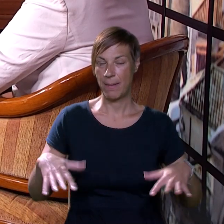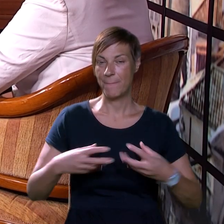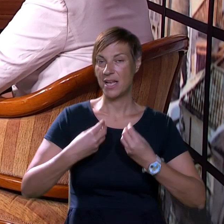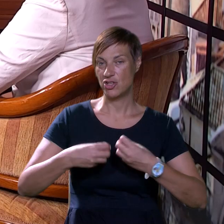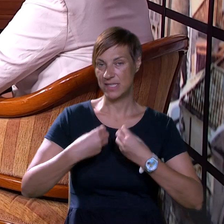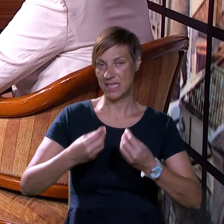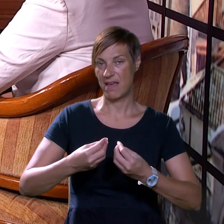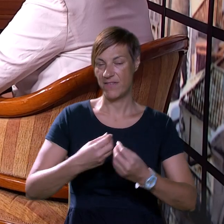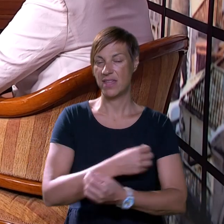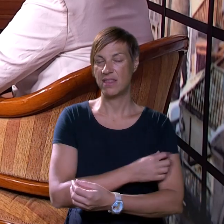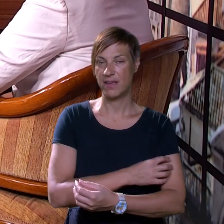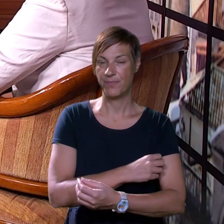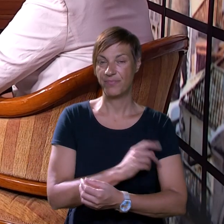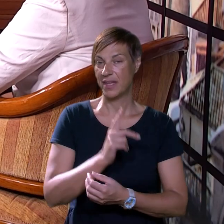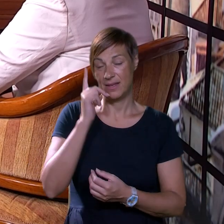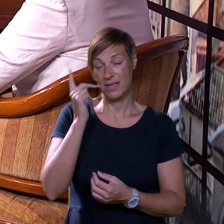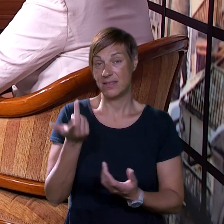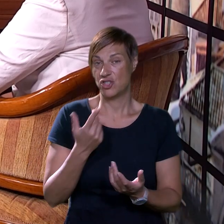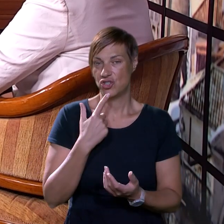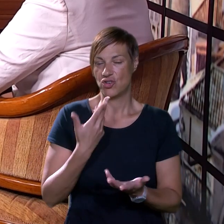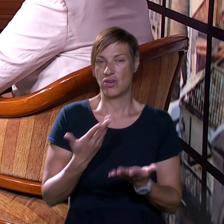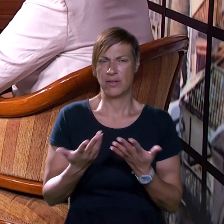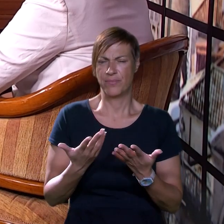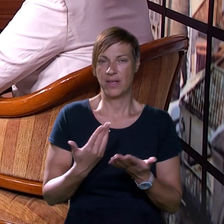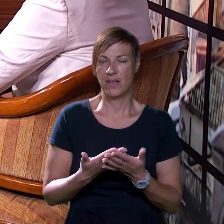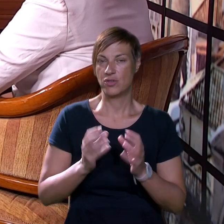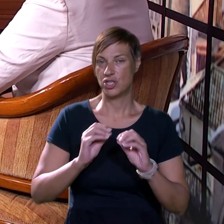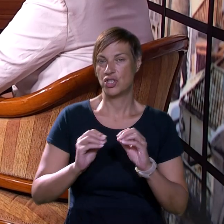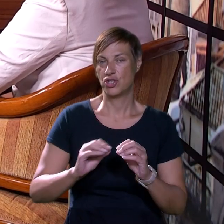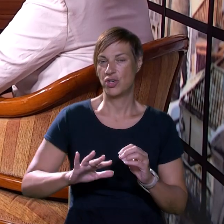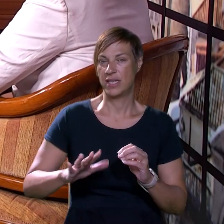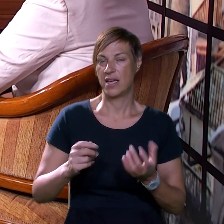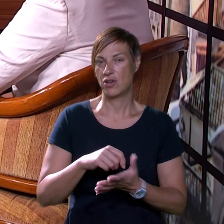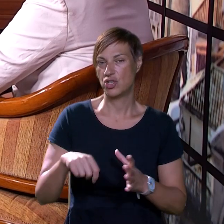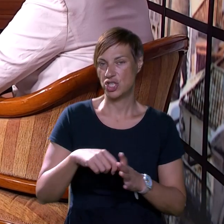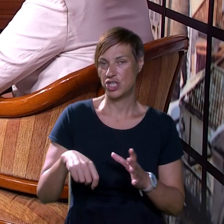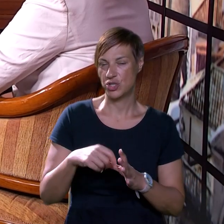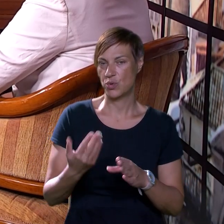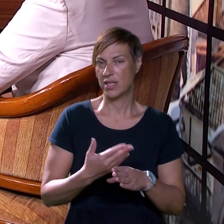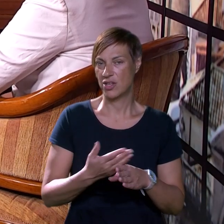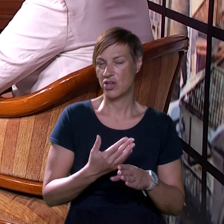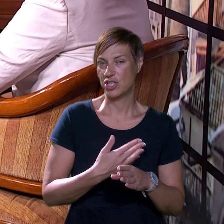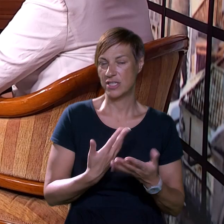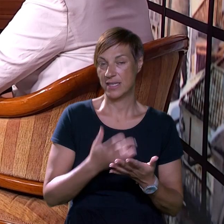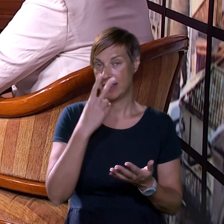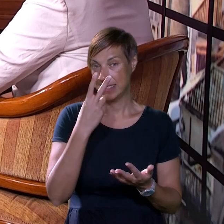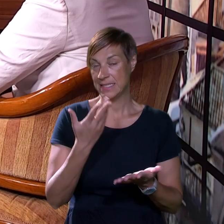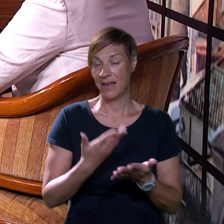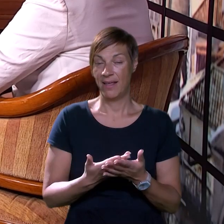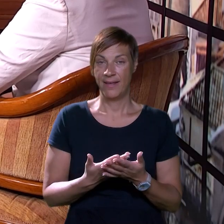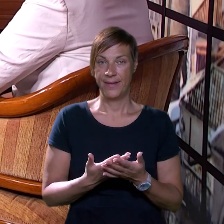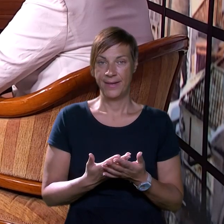milion savjeta. Ne znaš od koga. Kako ćeš odgojiti dijete, kako ćeš skuhat, kako ćeš očistiti, kako ćeš